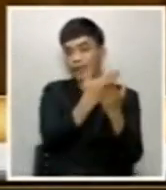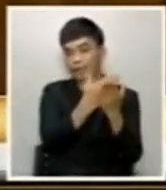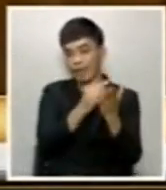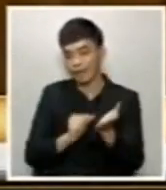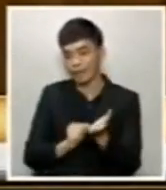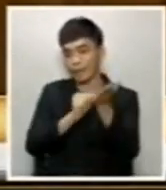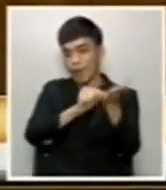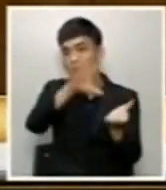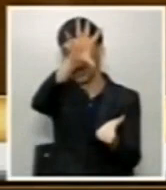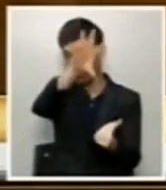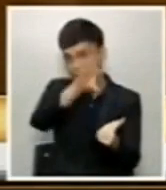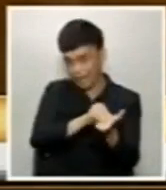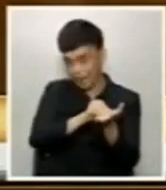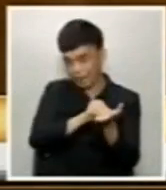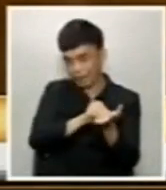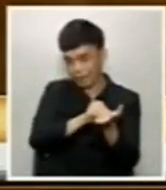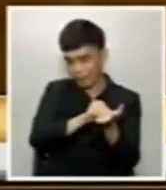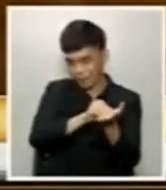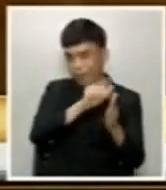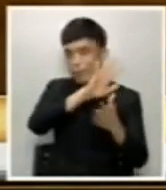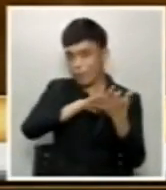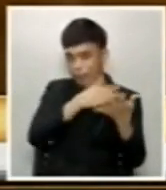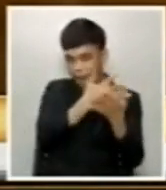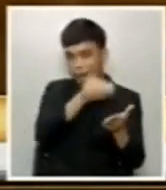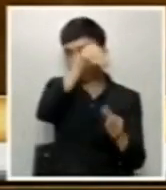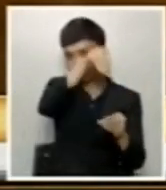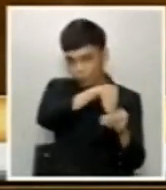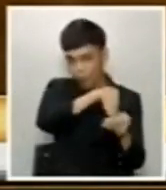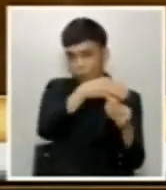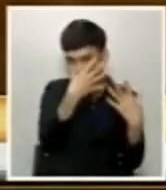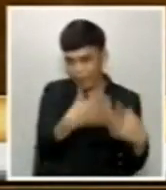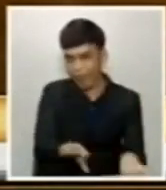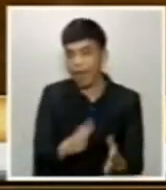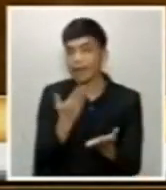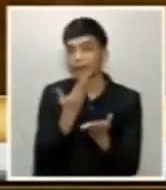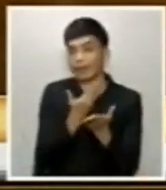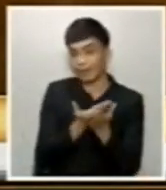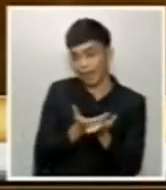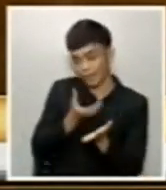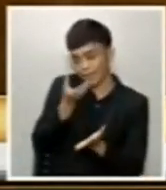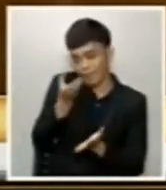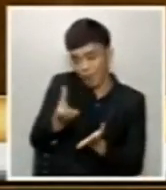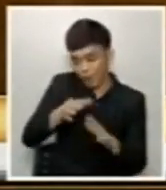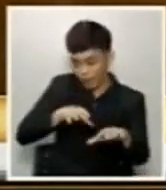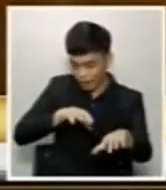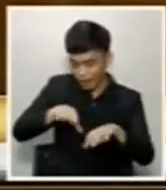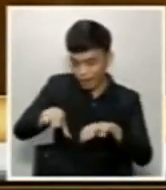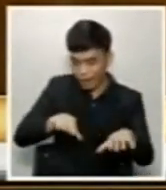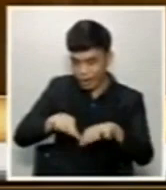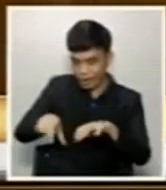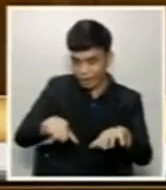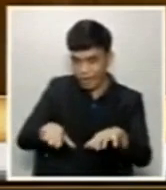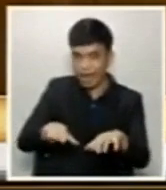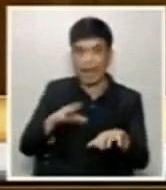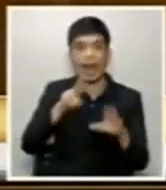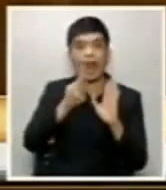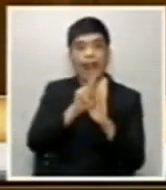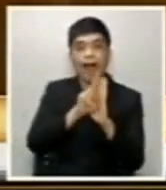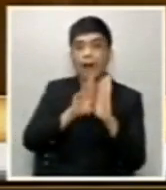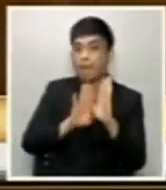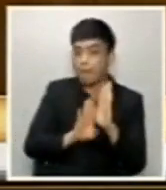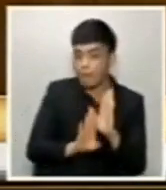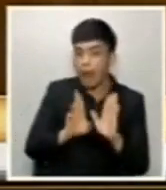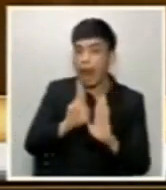บรรจุไว้ในแผนเรียบร้อยนะครับซึ่งมีงบประมาณในการก่อสร้างนะครับรวมถึงระบบส่งน้ำทั้งหมดนะ